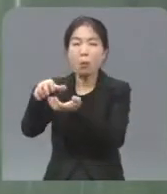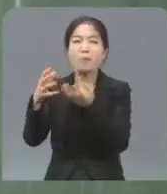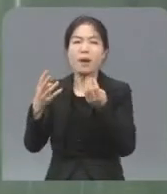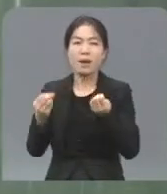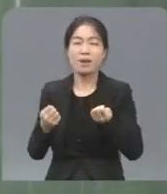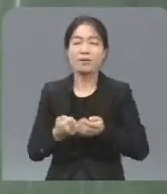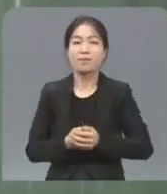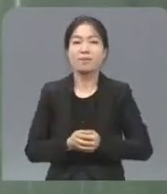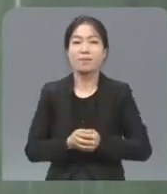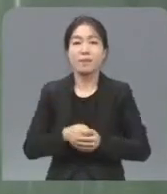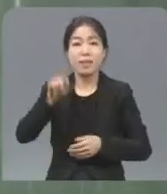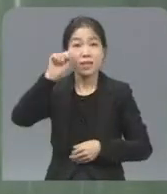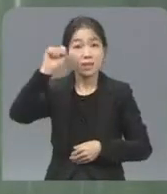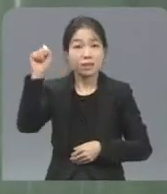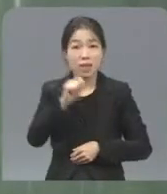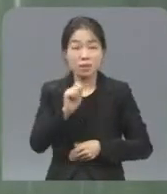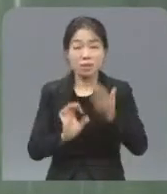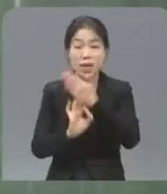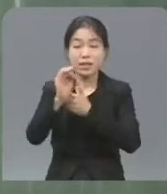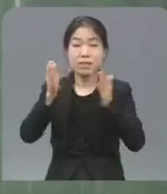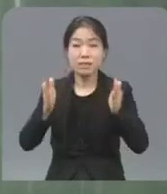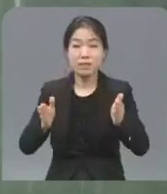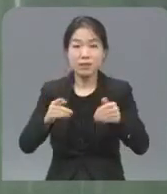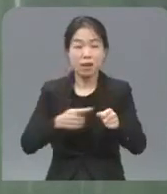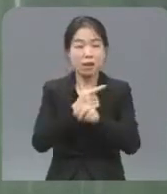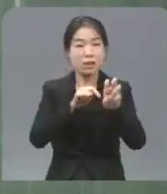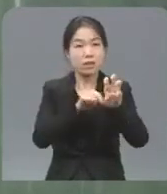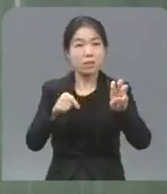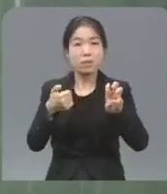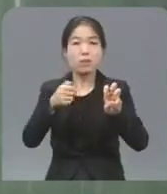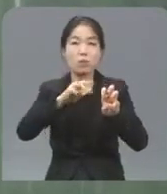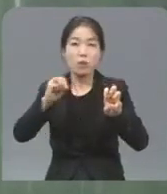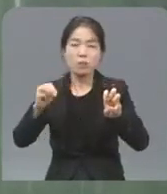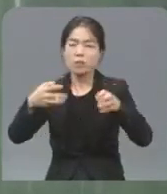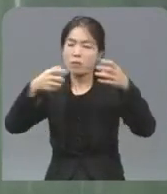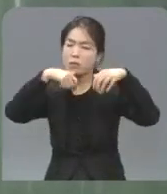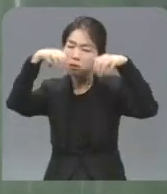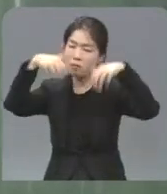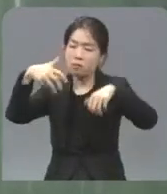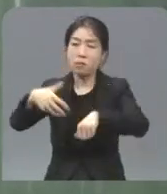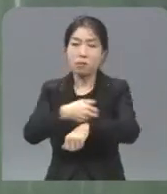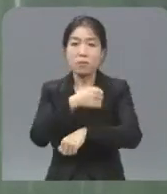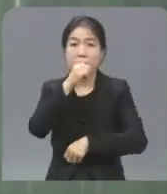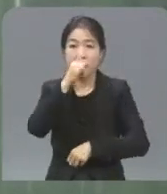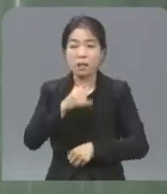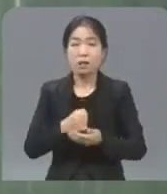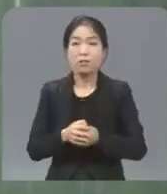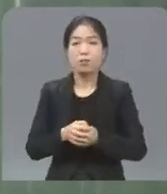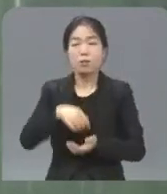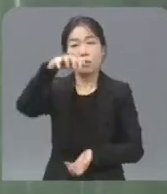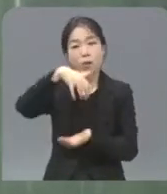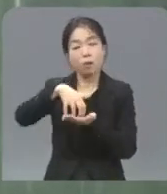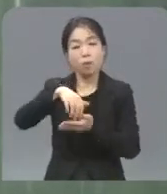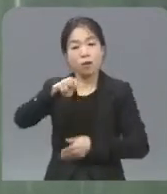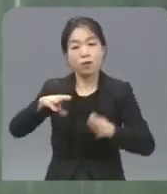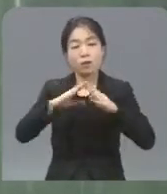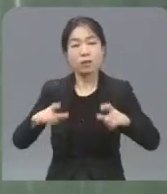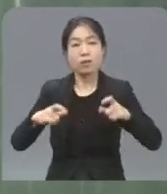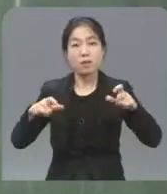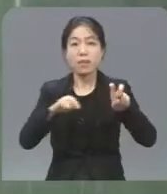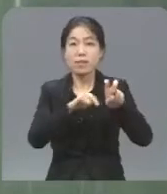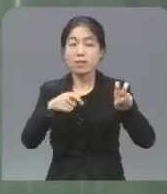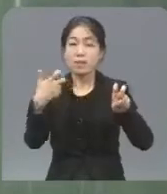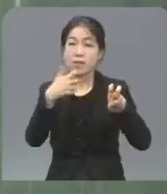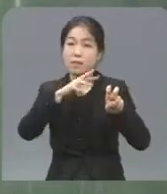하겠는데요 새벽부터 아침 사이에 시간당 30에서 50mm 에 강한 비가 내리겠고 총 강우량 도 방주 성남 지역의